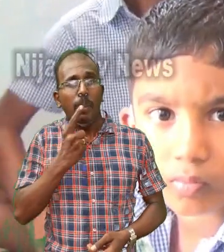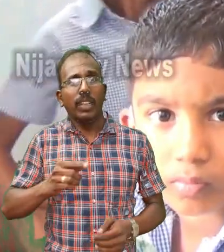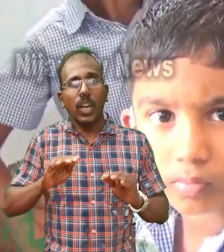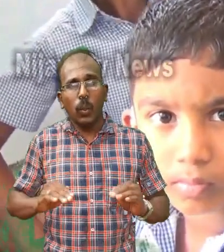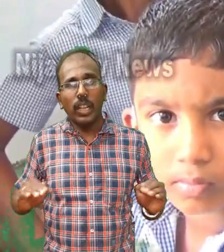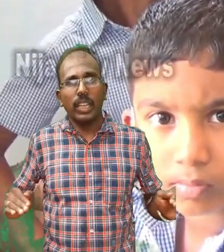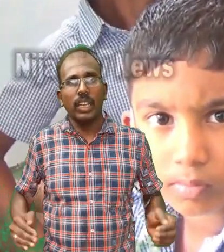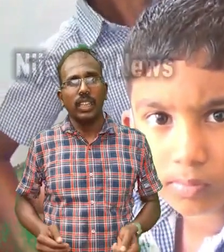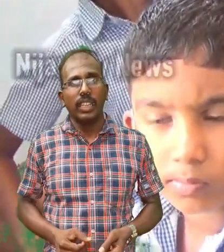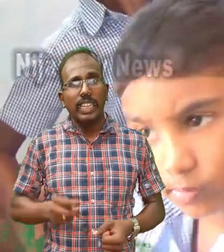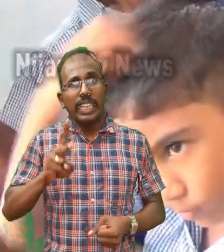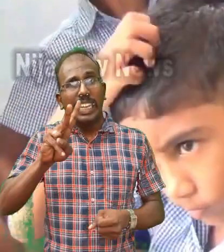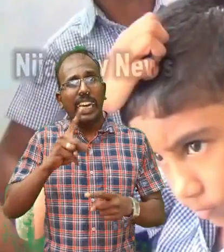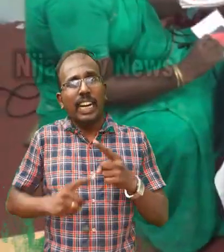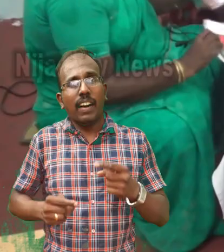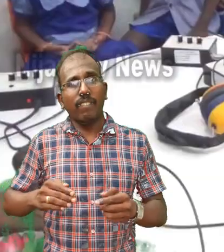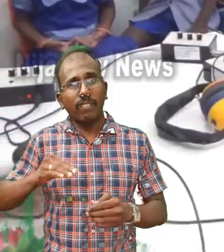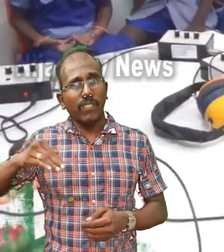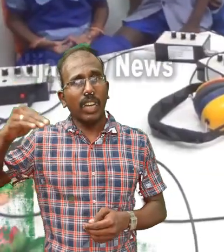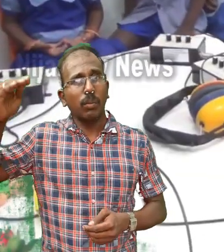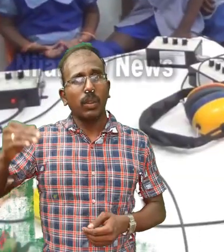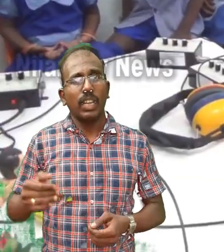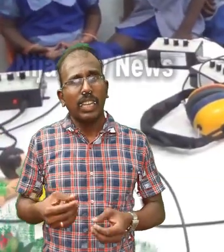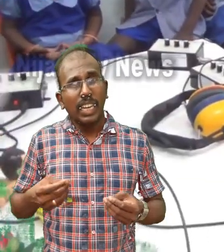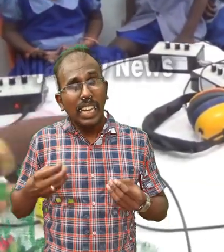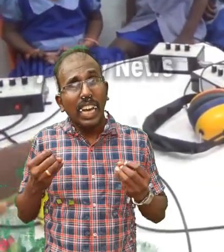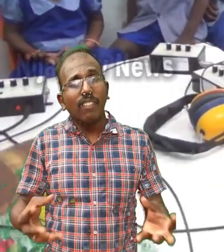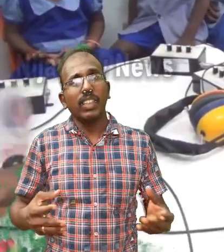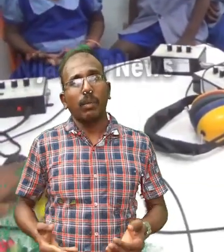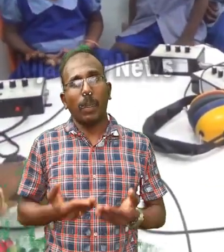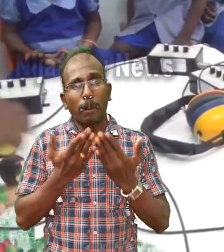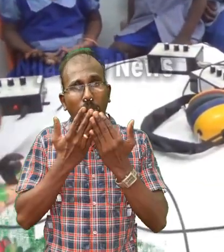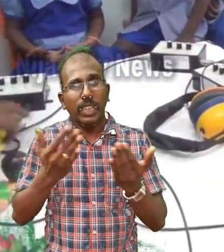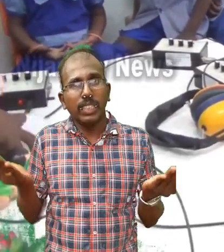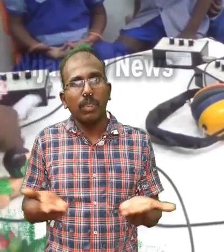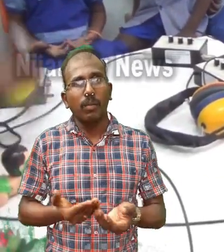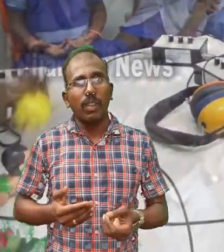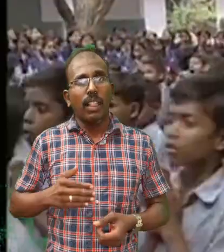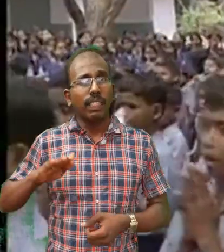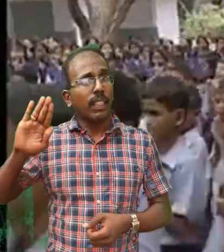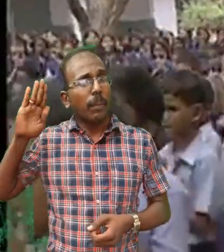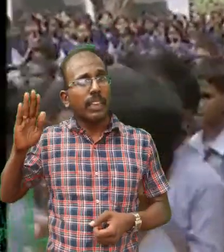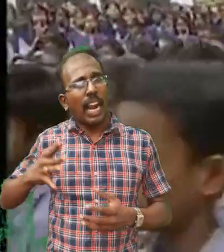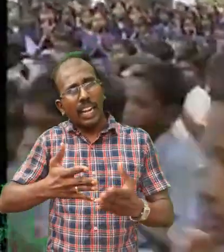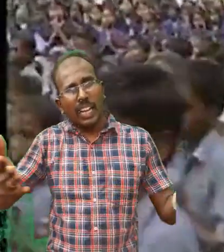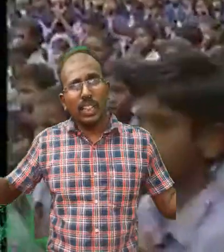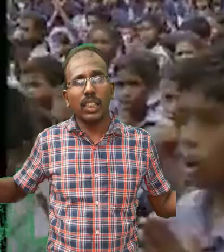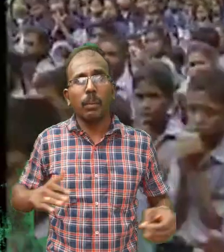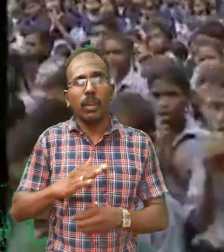காது கேளாத வாய்ப்பேச இல்லாத குழந்தைகள் 2.5 வயது முதல் இலவசமாக இப்பள்ளியில் சேர்க்கப்படுகின்றனர். தமிழகத்தின் அனைத்து பகுதிகளில்